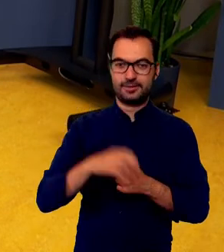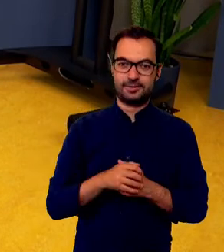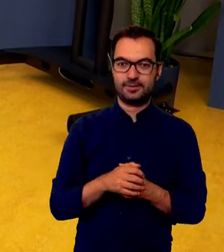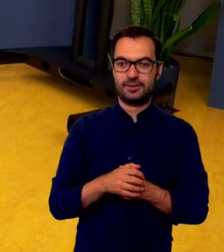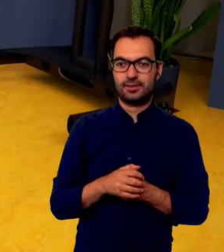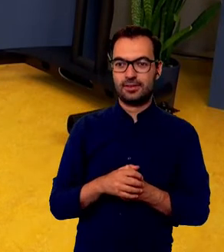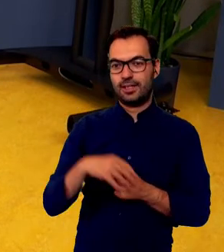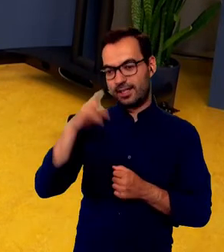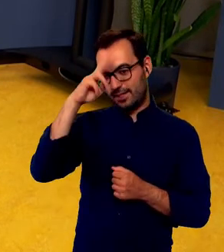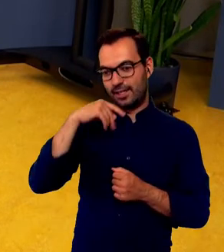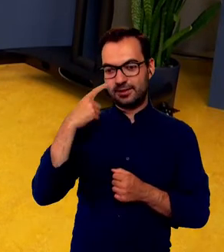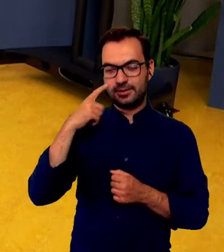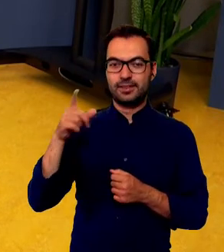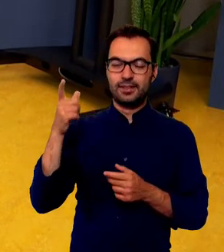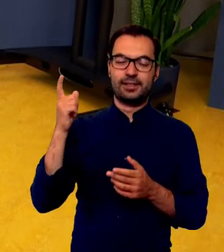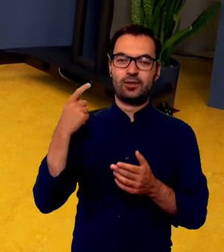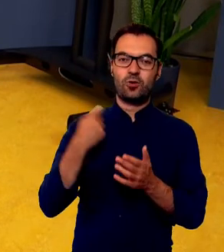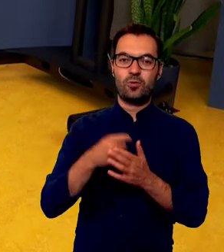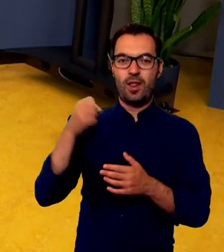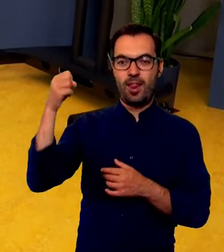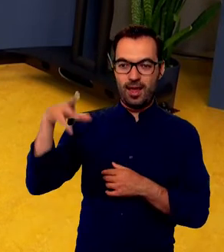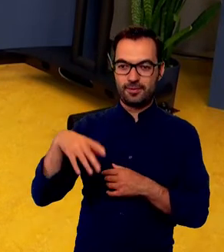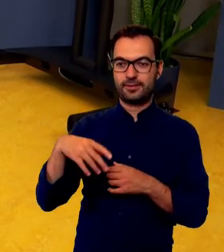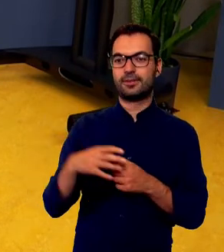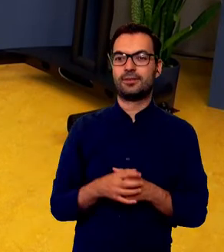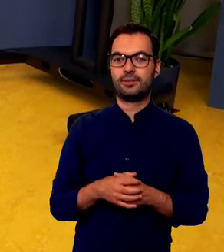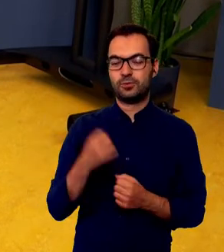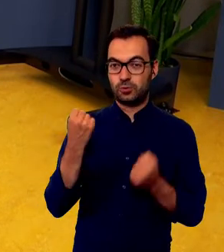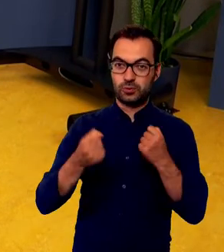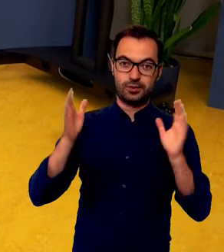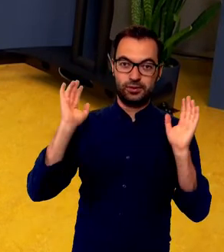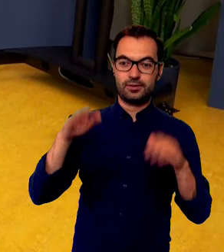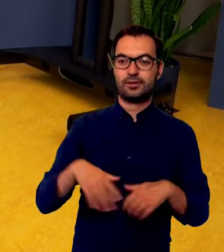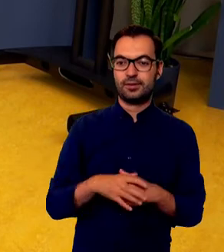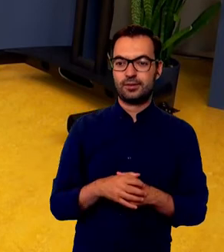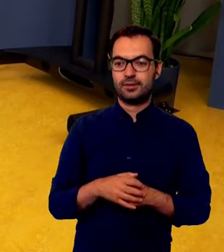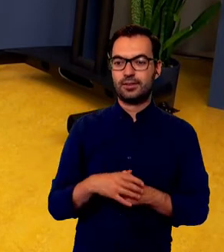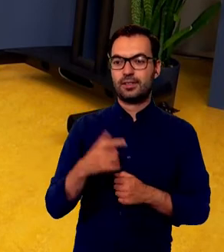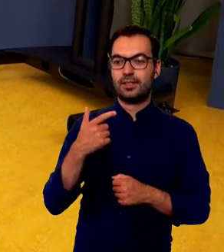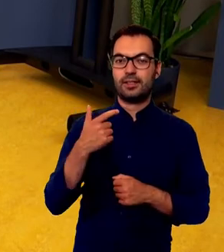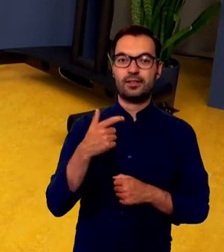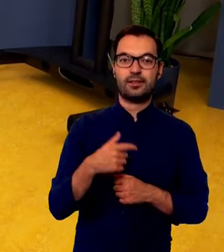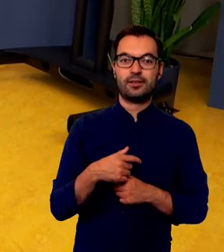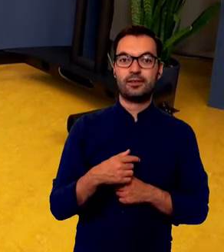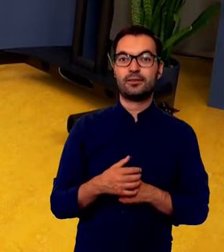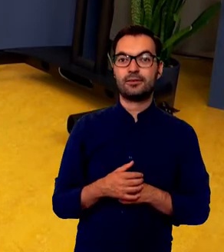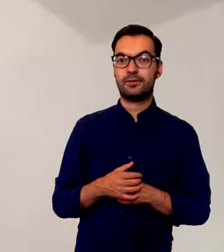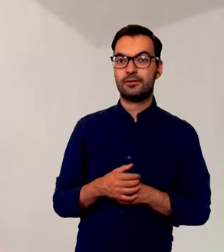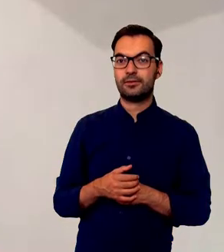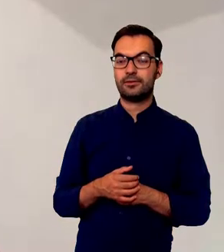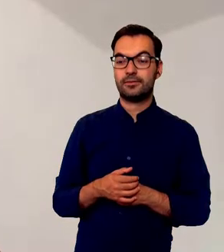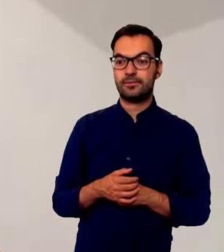poduszką, tato to odkrył, kupił mi lampkę i mówi, czytaj, trudno, ja zepsułem sobie wzrok czytając z latarką.